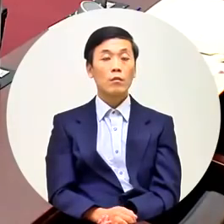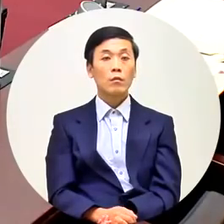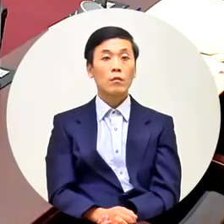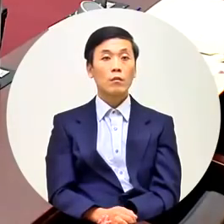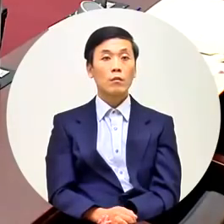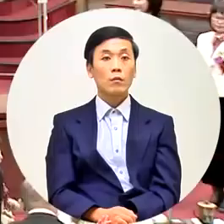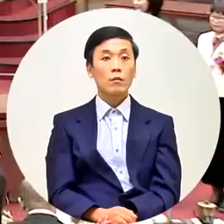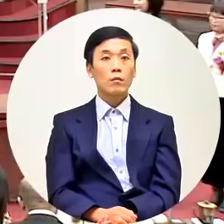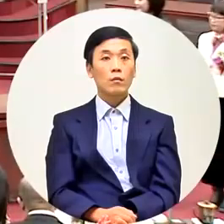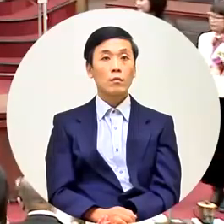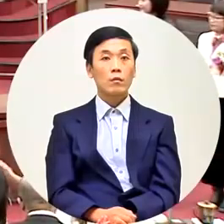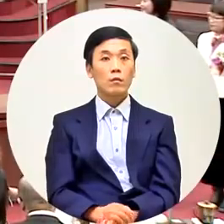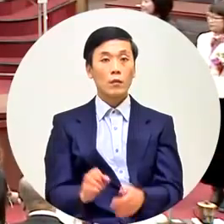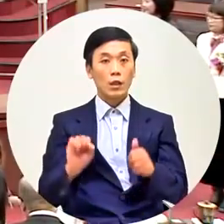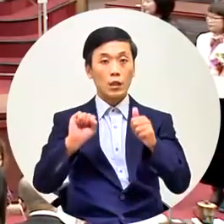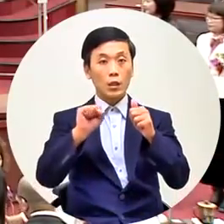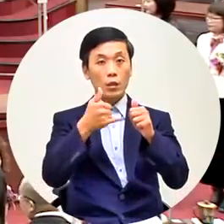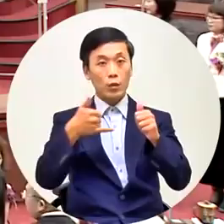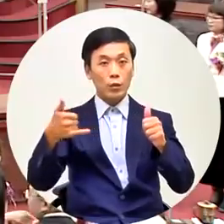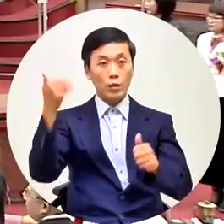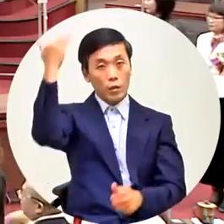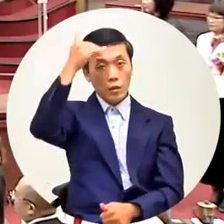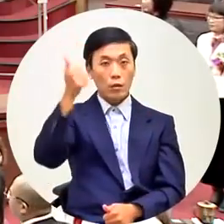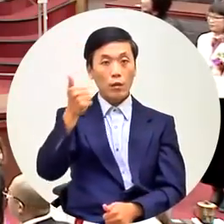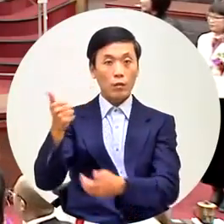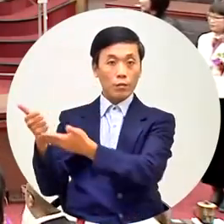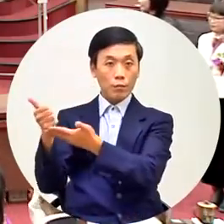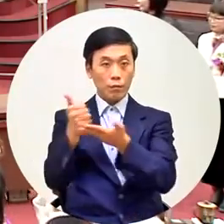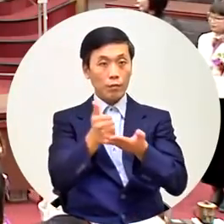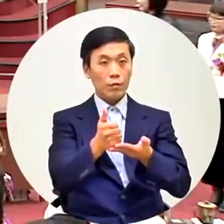请郑光峰议员领取选票。